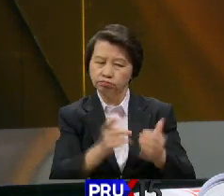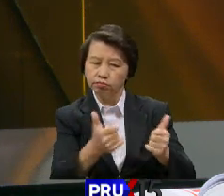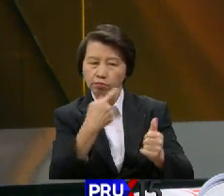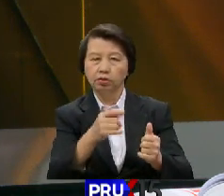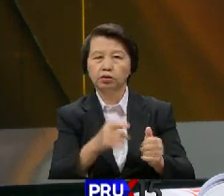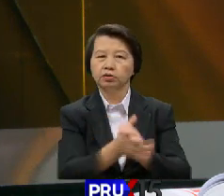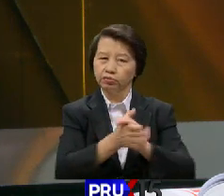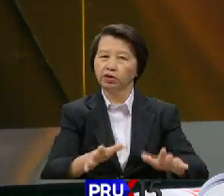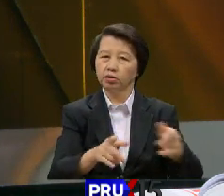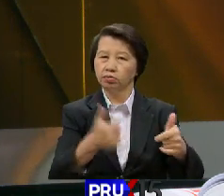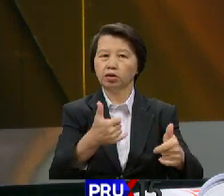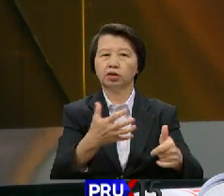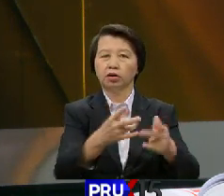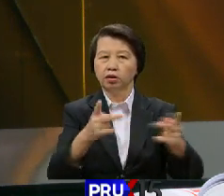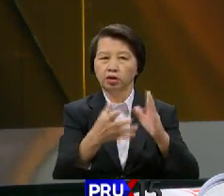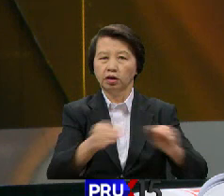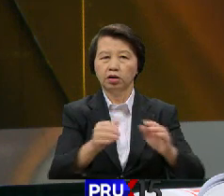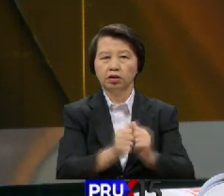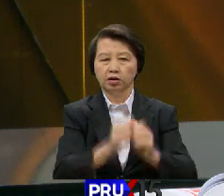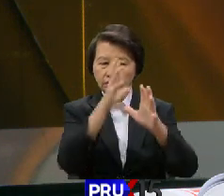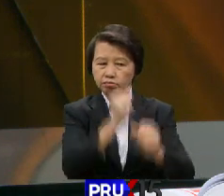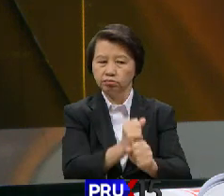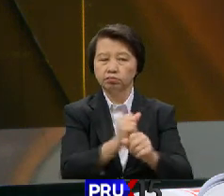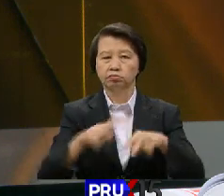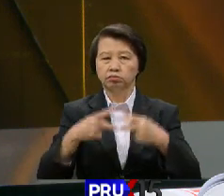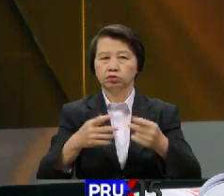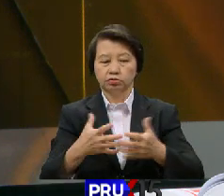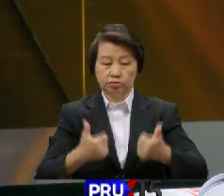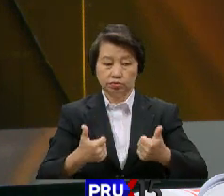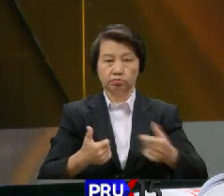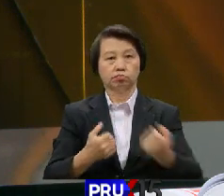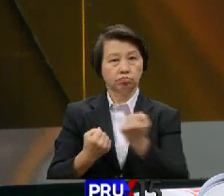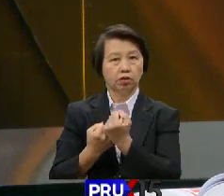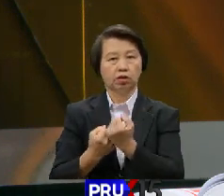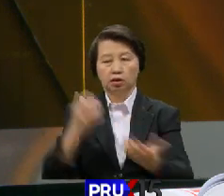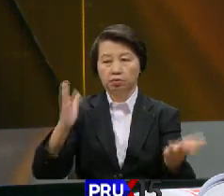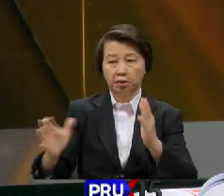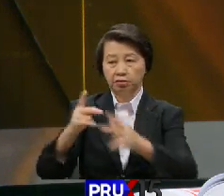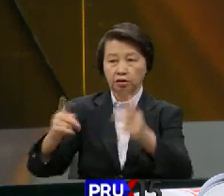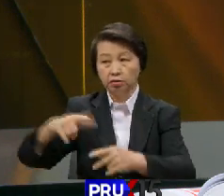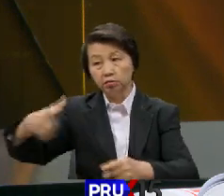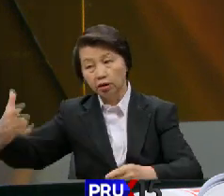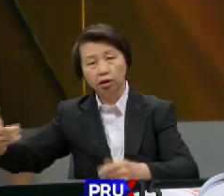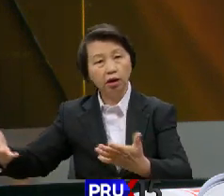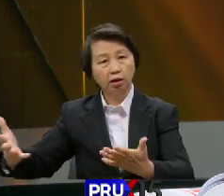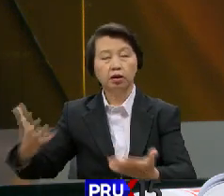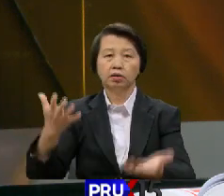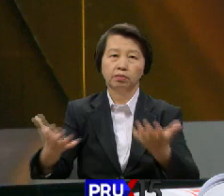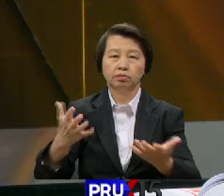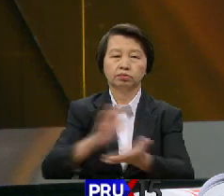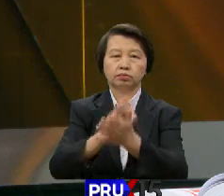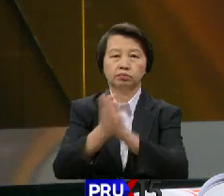selamat dan juga sifat kesetiaan merpati itu membesar dibanding kawasan-kawasan tertentu yang lain dimana